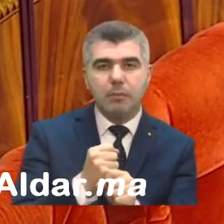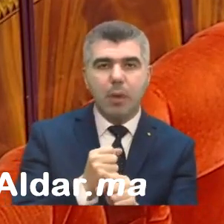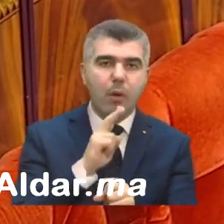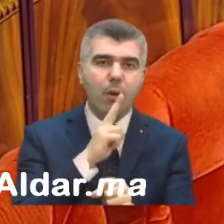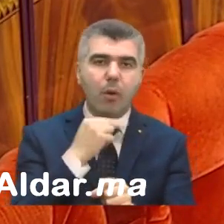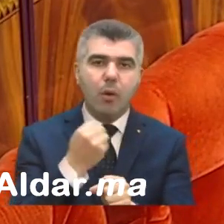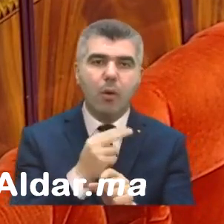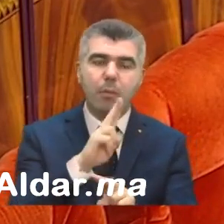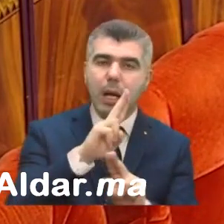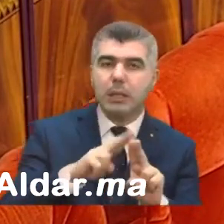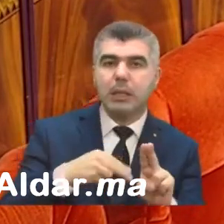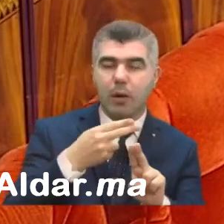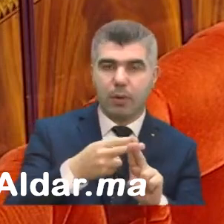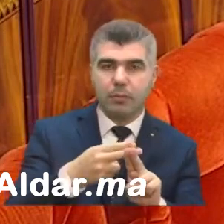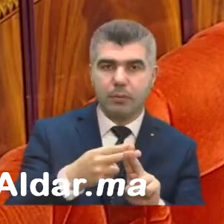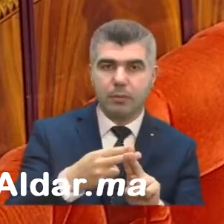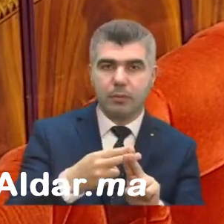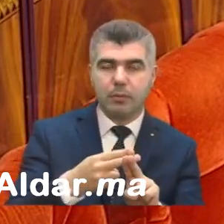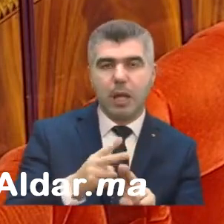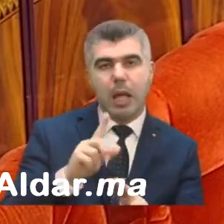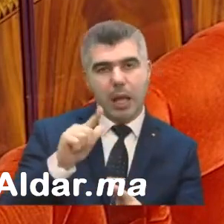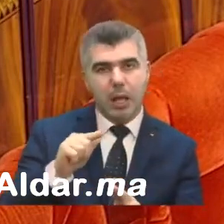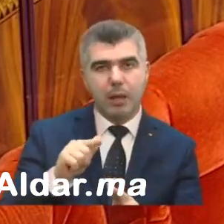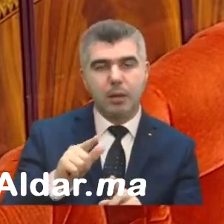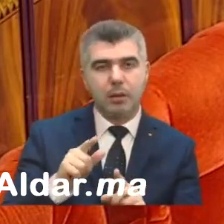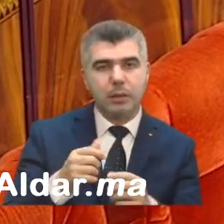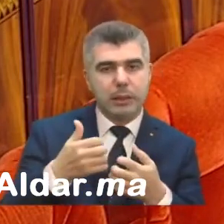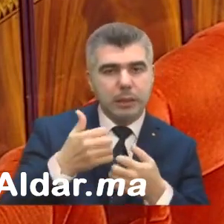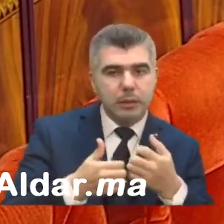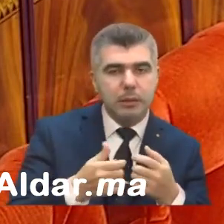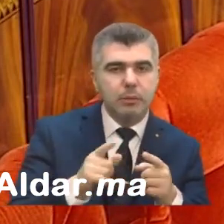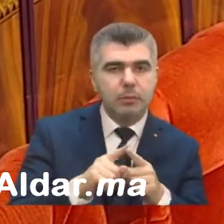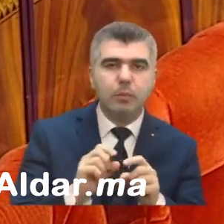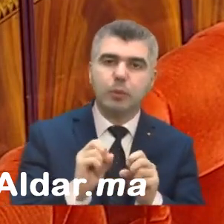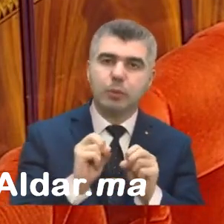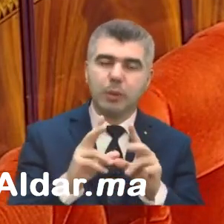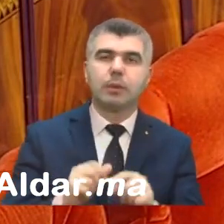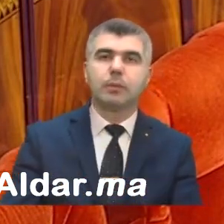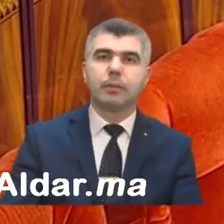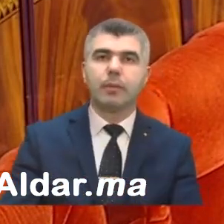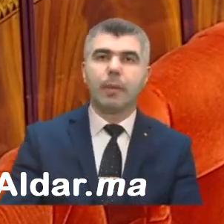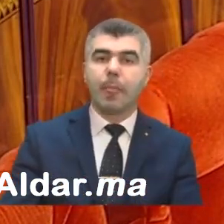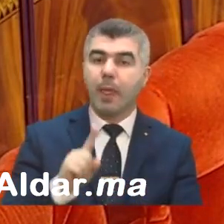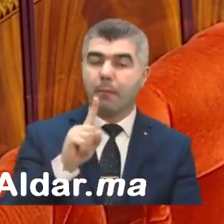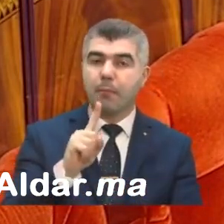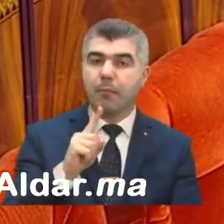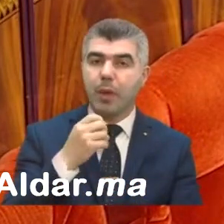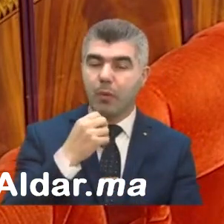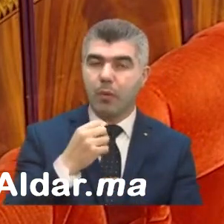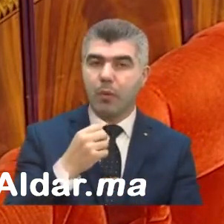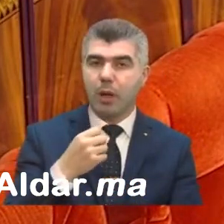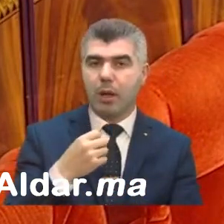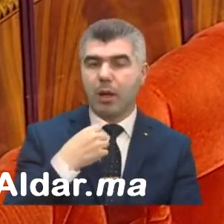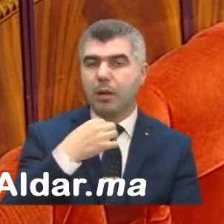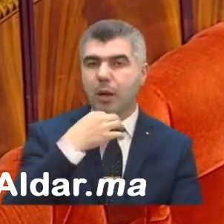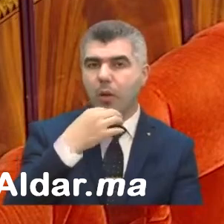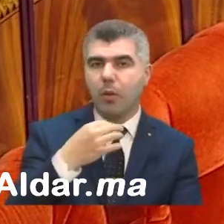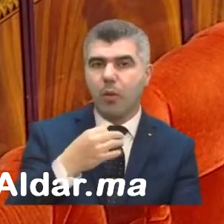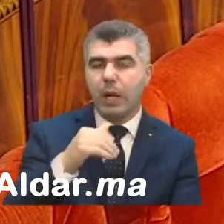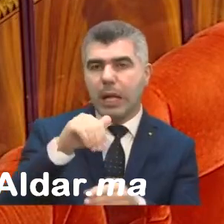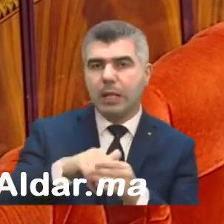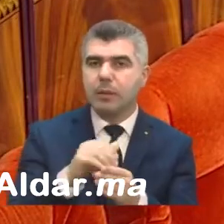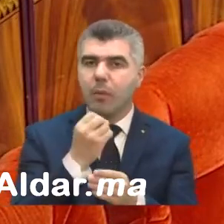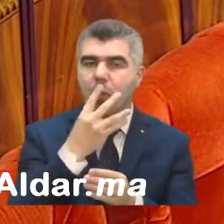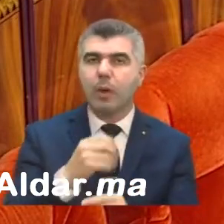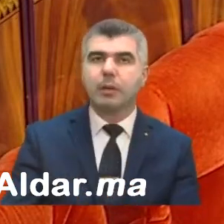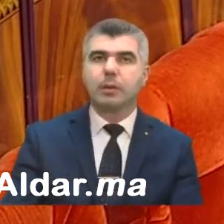الحكومه بالجو. انا متفق معك، نجود ونعمل مجهود في التجويد، ولكن السيد النائب المحترم، هنا توجه للسيد النائب من الفريق